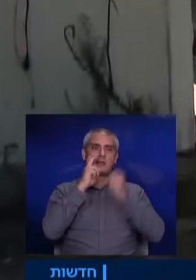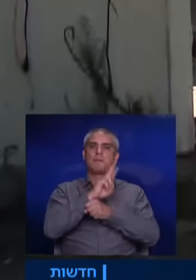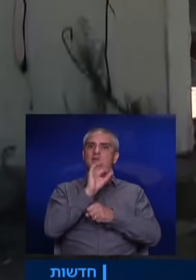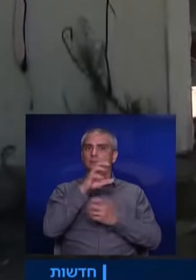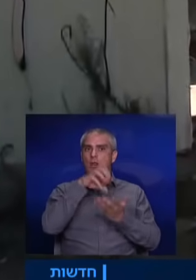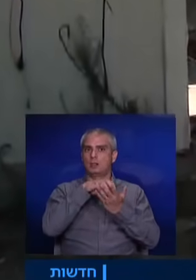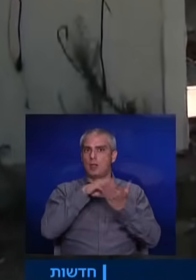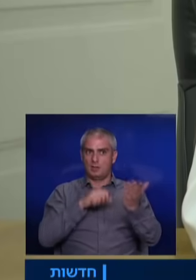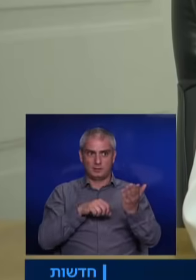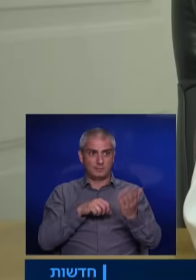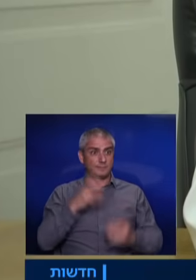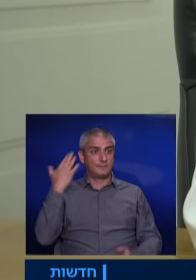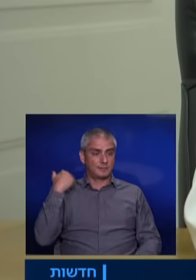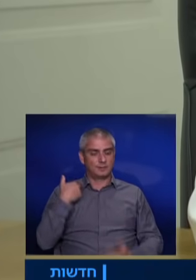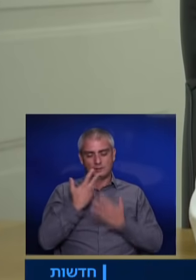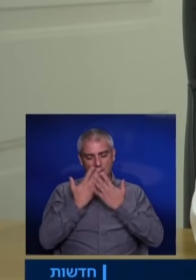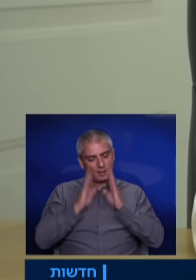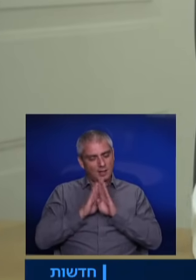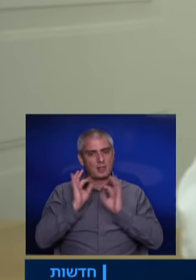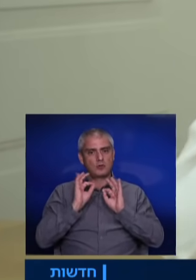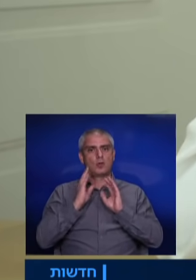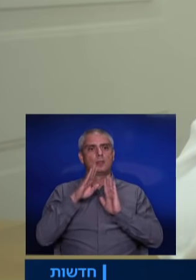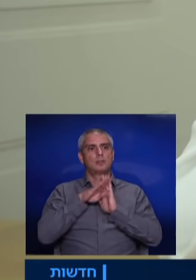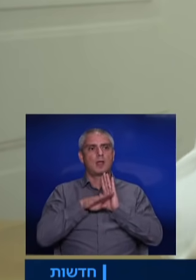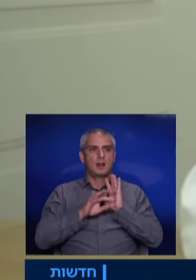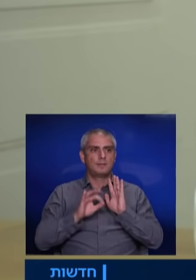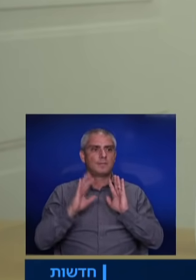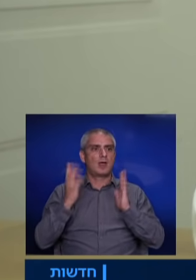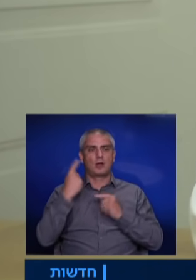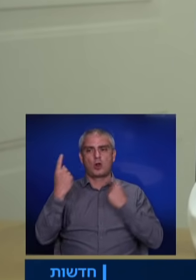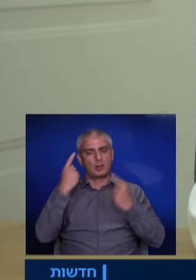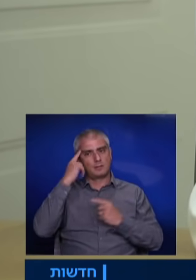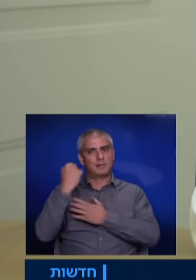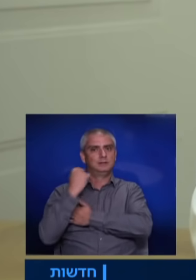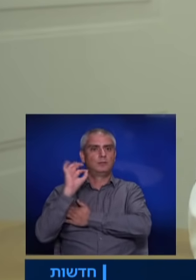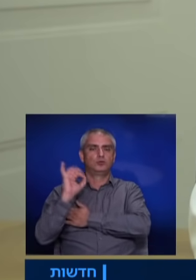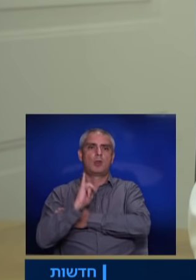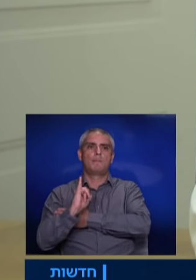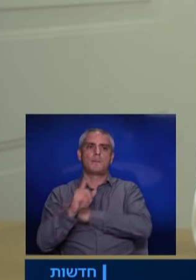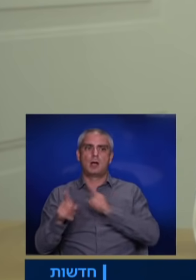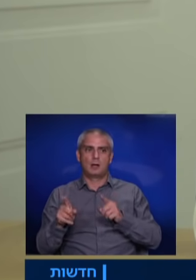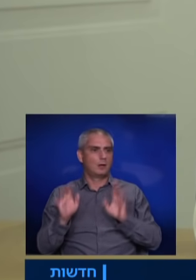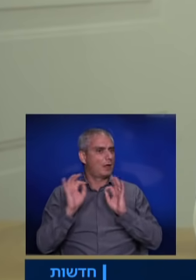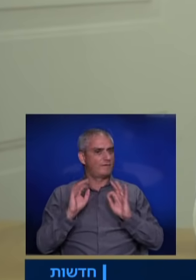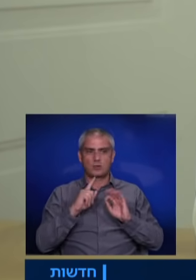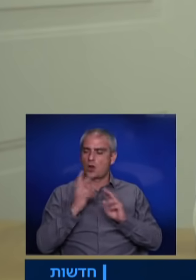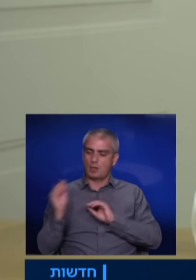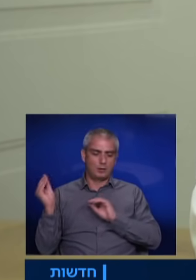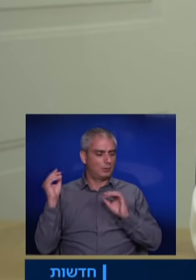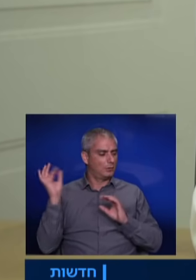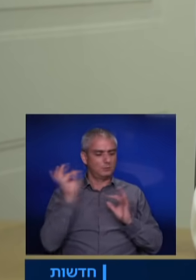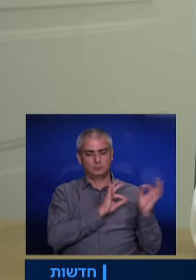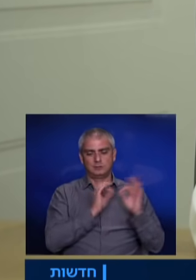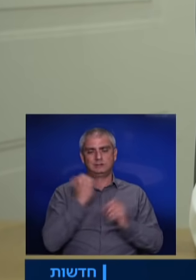התחנה. מאז חידדנו את הנהלים, איך כאילו כל אחד יודע את הסמכויות שלו, אף אחד לא עובר על הסמכויות של